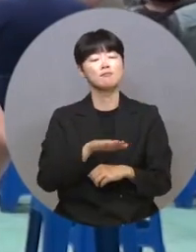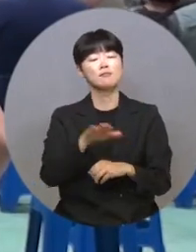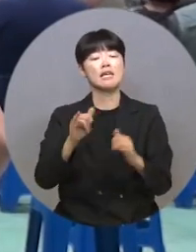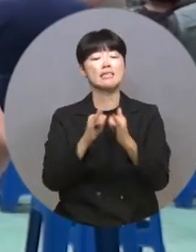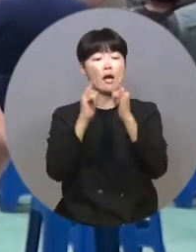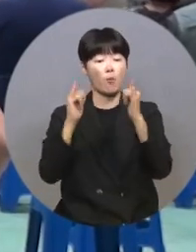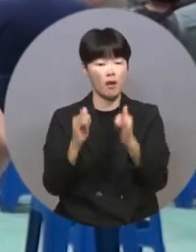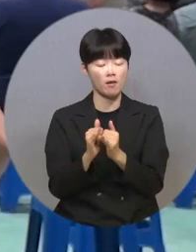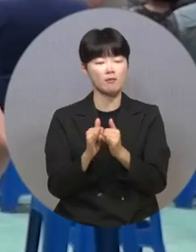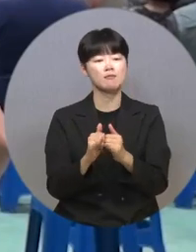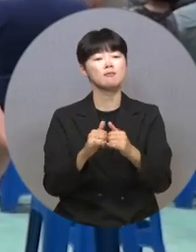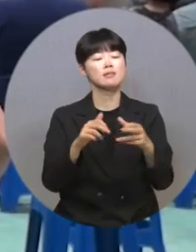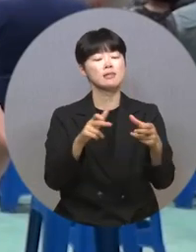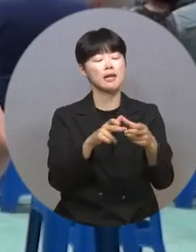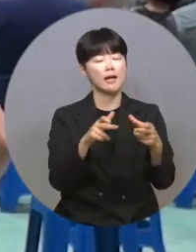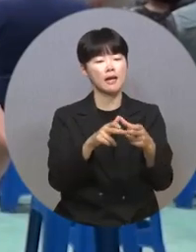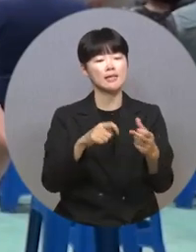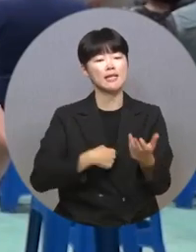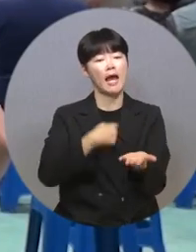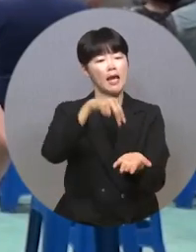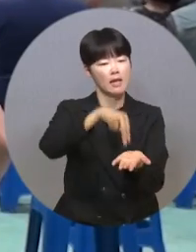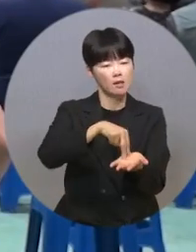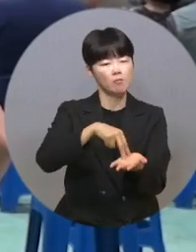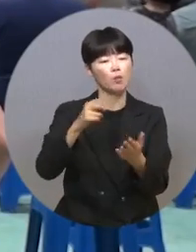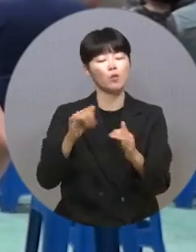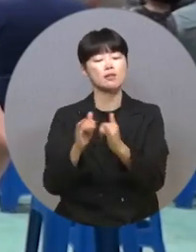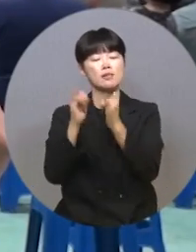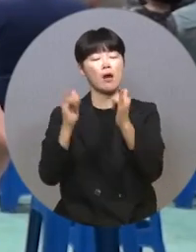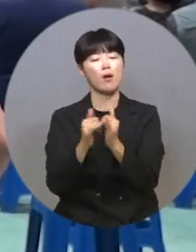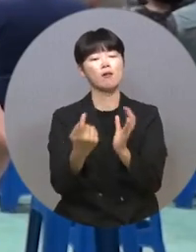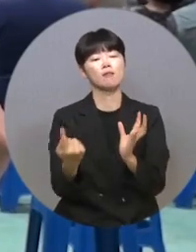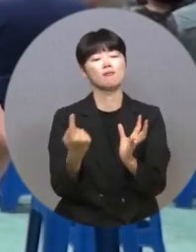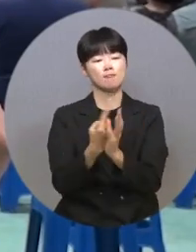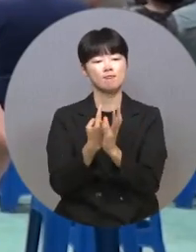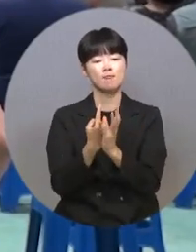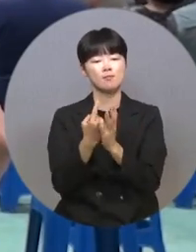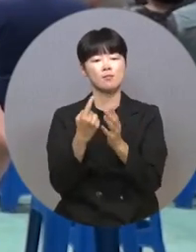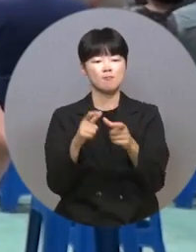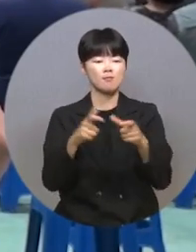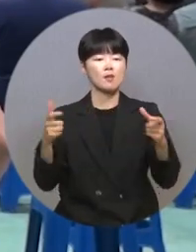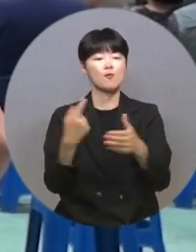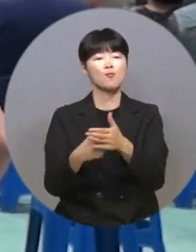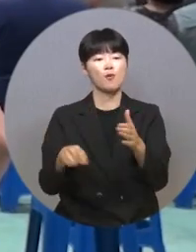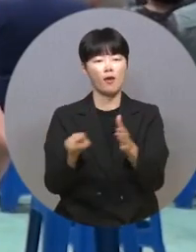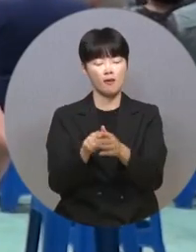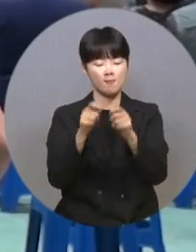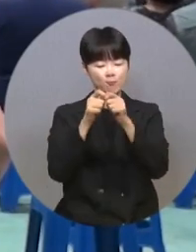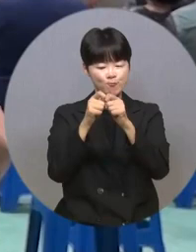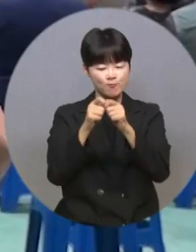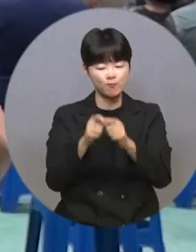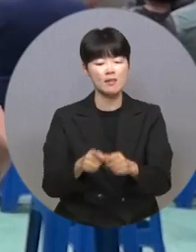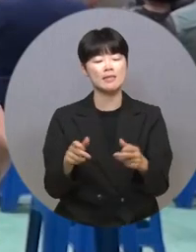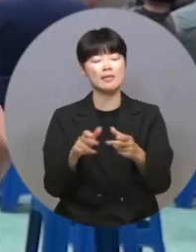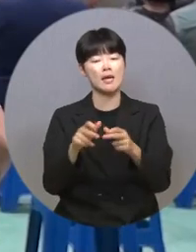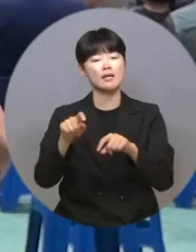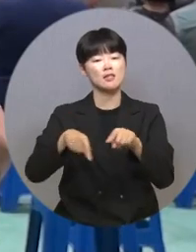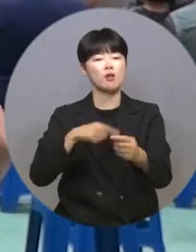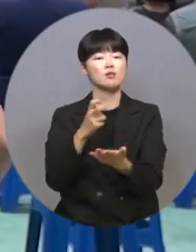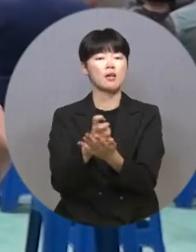지역 장애인들의 자립과 사회 참여 확대를 위해 더욱더 촘촘한 장애인 복지 정책을 펼쳐나갈 수 있기를